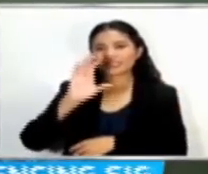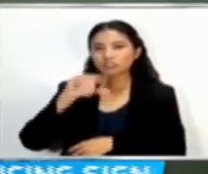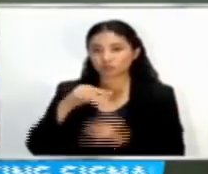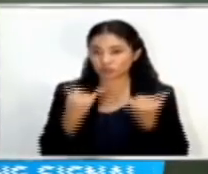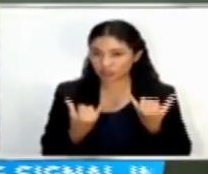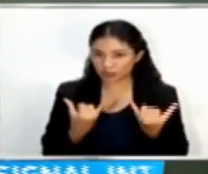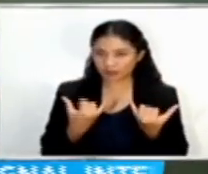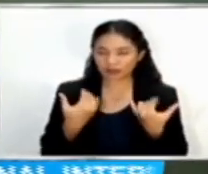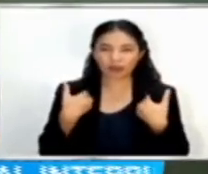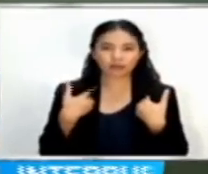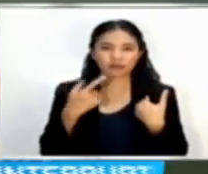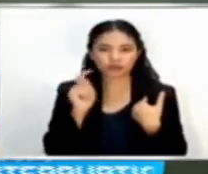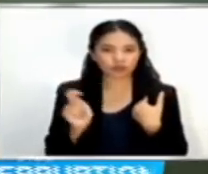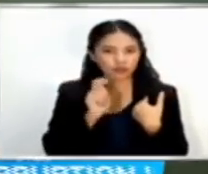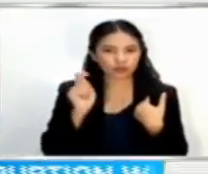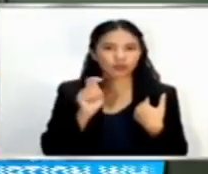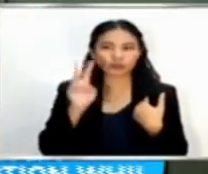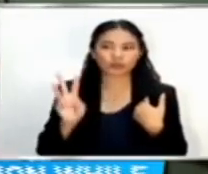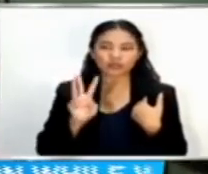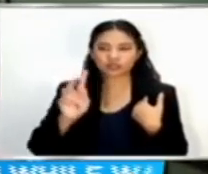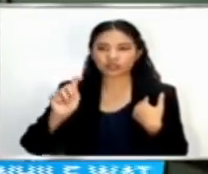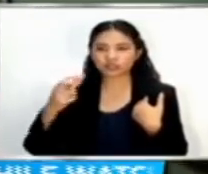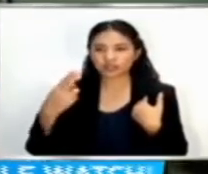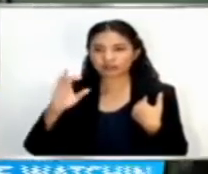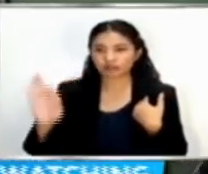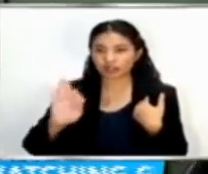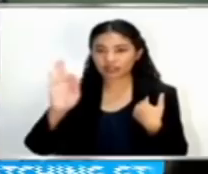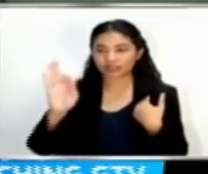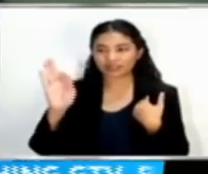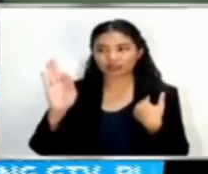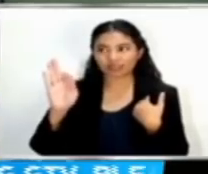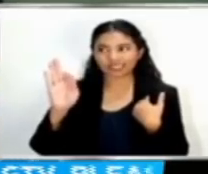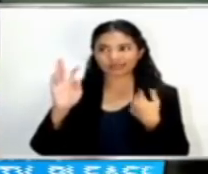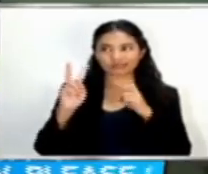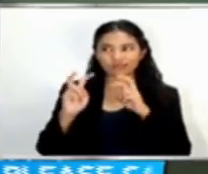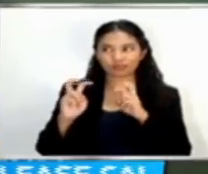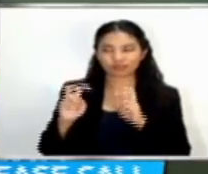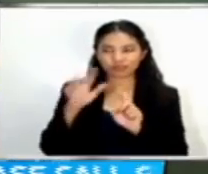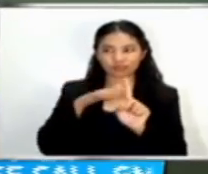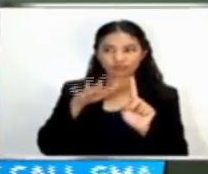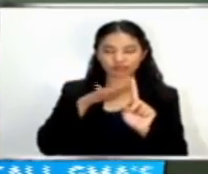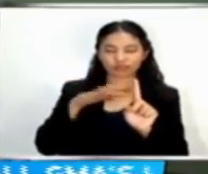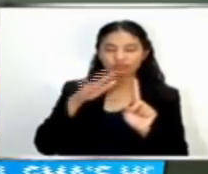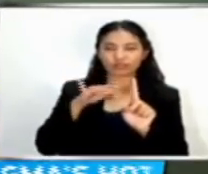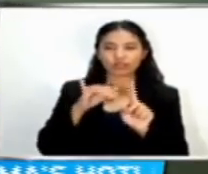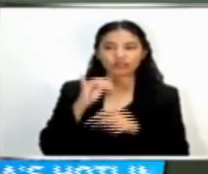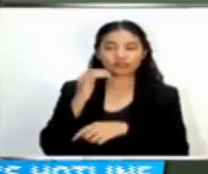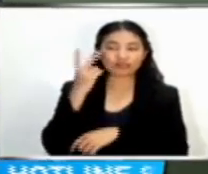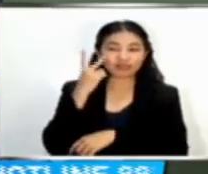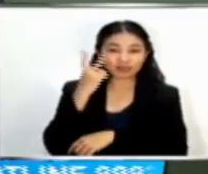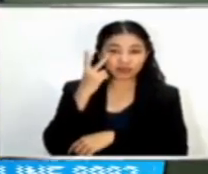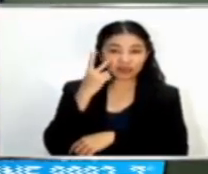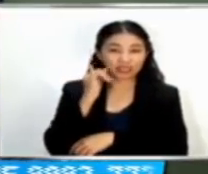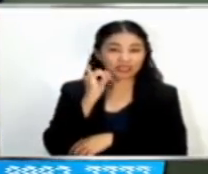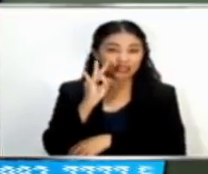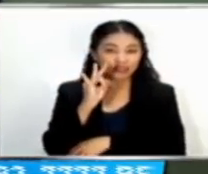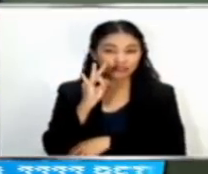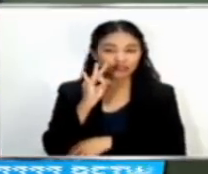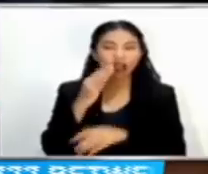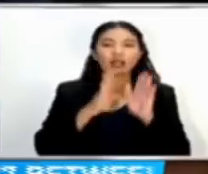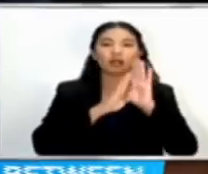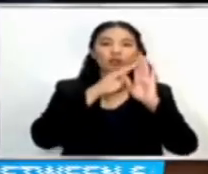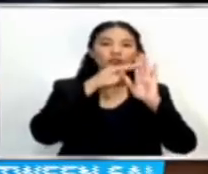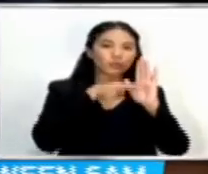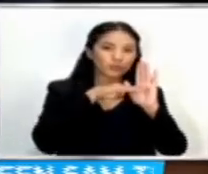Tuesday, Wednesday, Thursday, Friday to establish if there is a continuing downward trend in the number of new